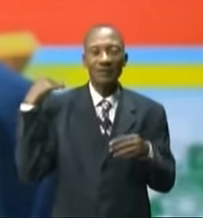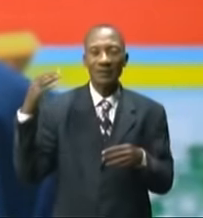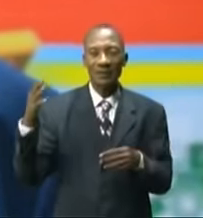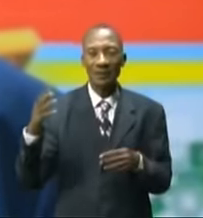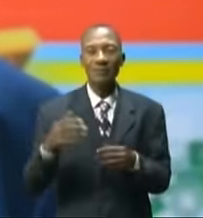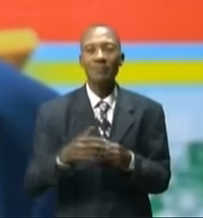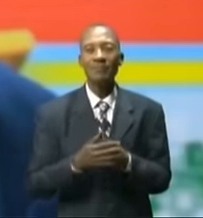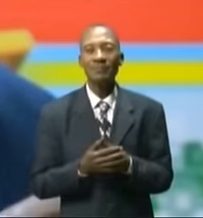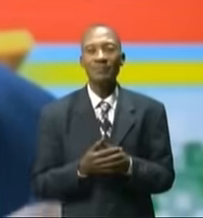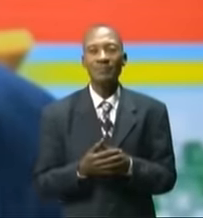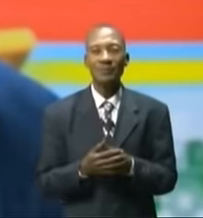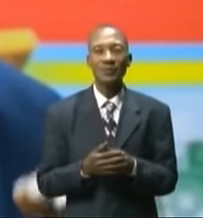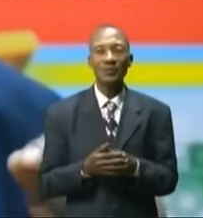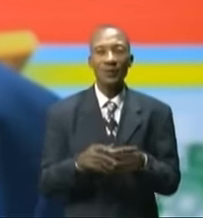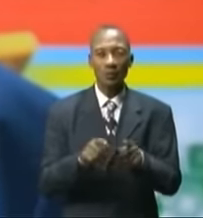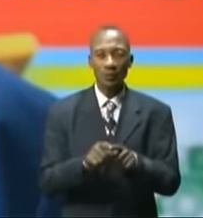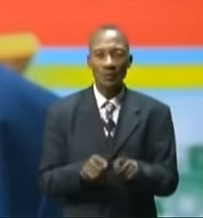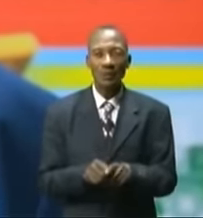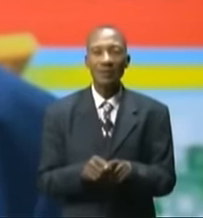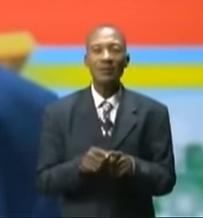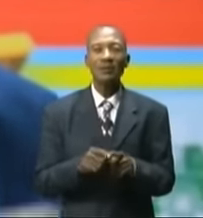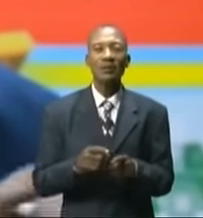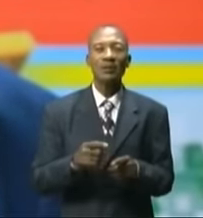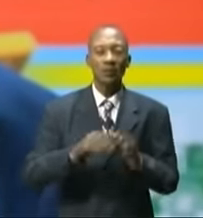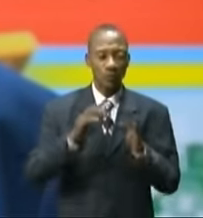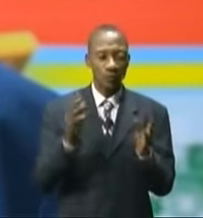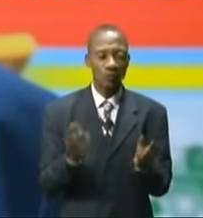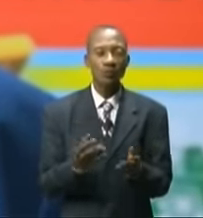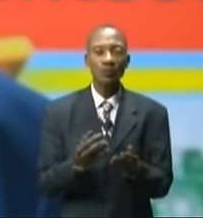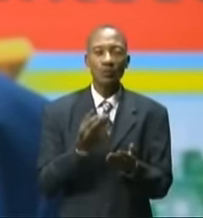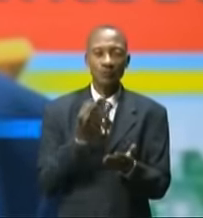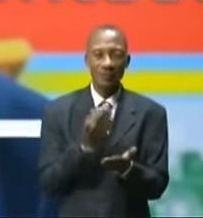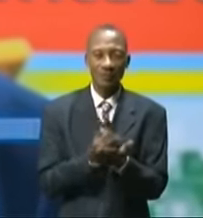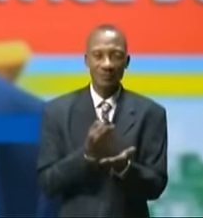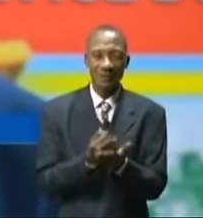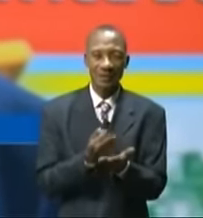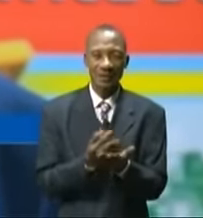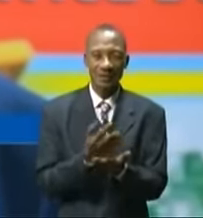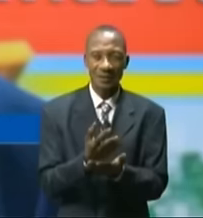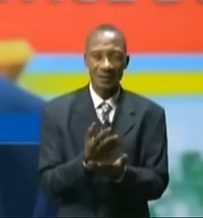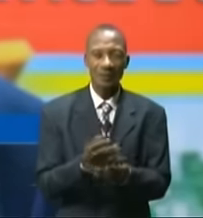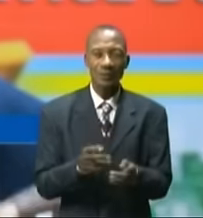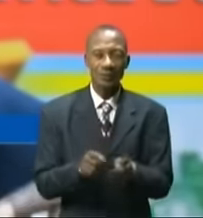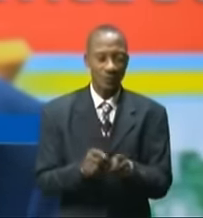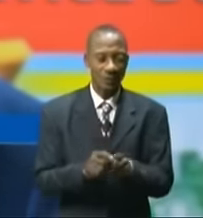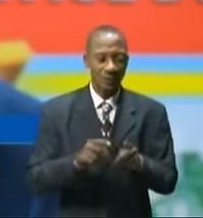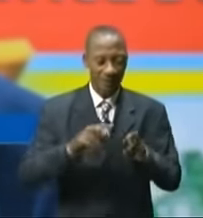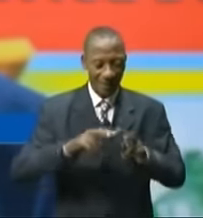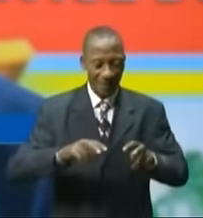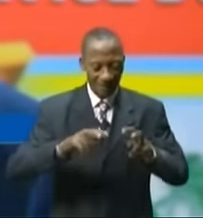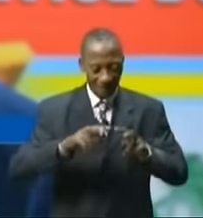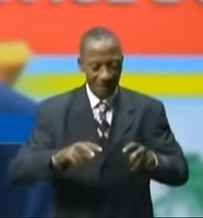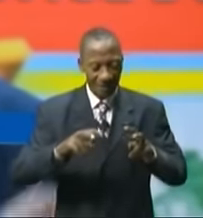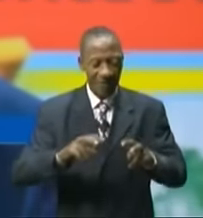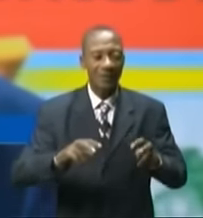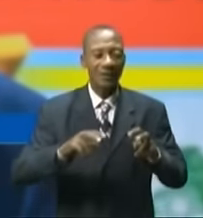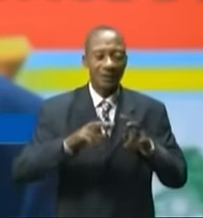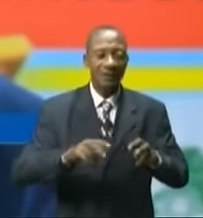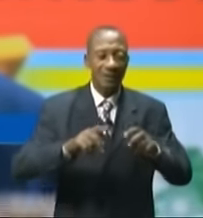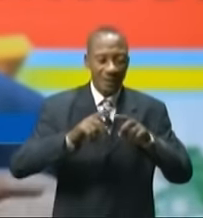éducatif de qualité qui doit être financé, y compris la recherche qui vient avec. Parce que sans des ressources